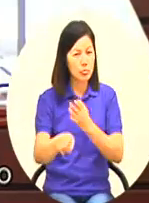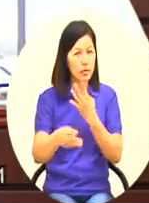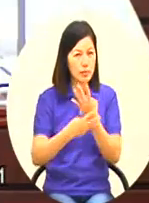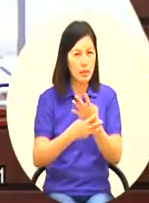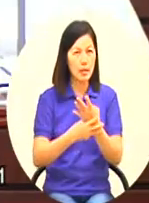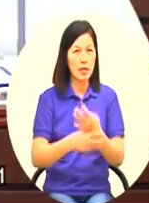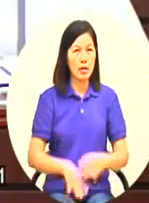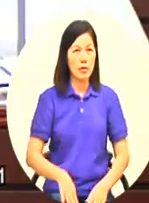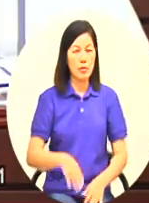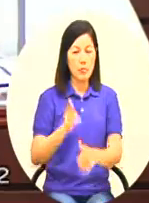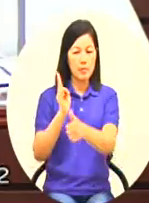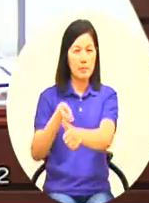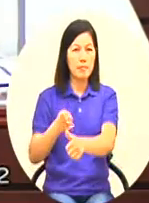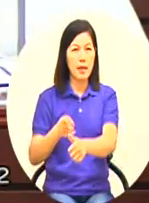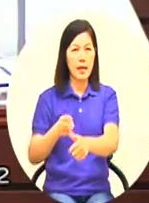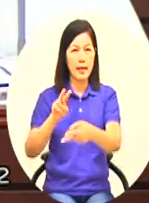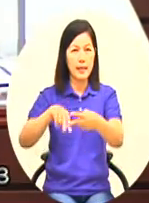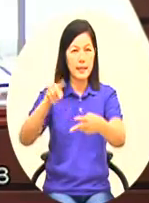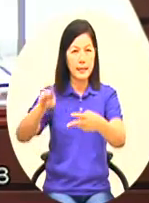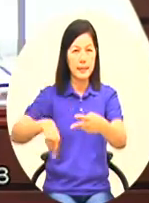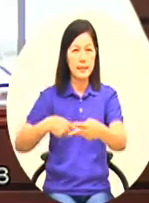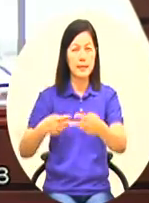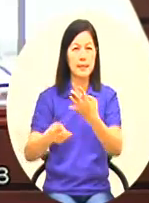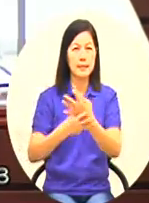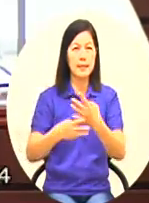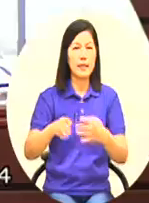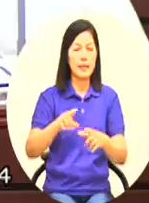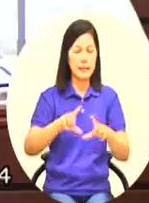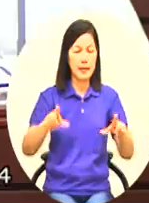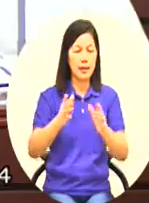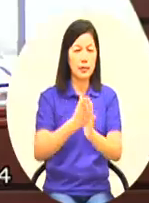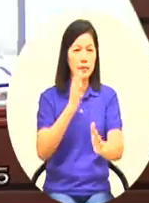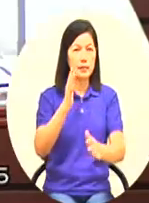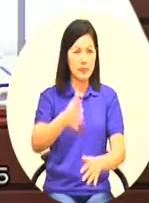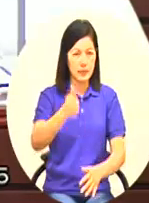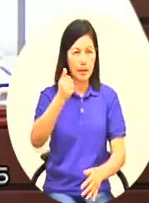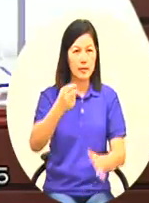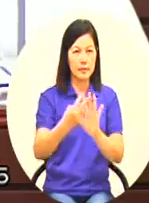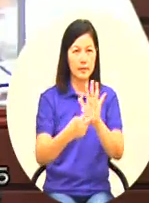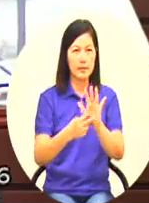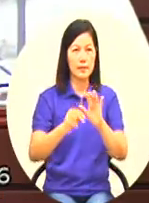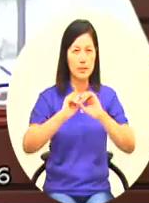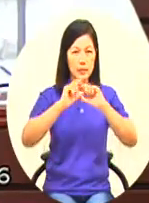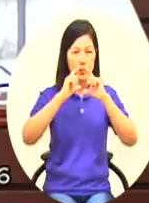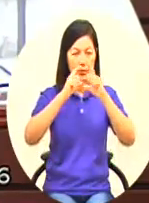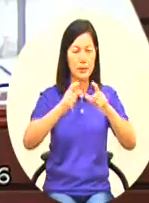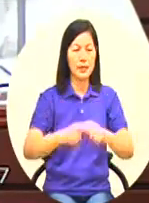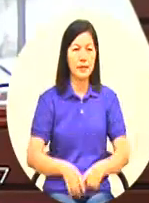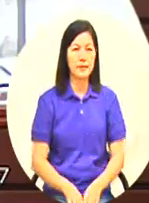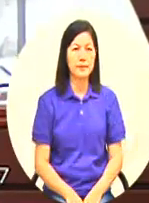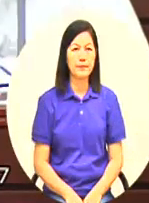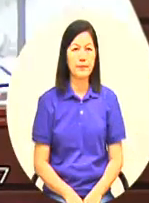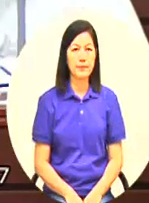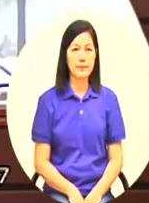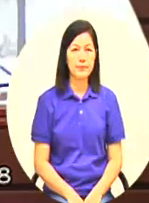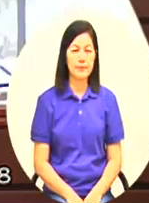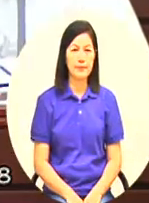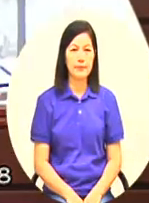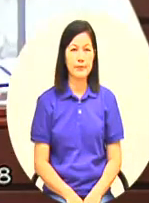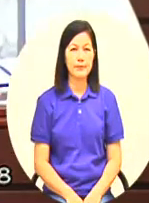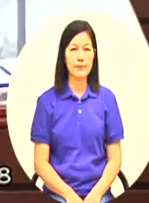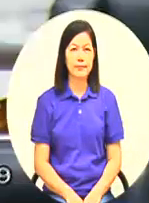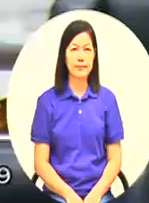是请我们刑大叶大 来叶大队长， 好， 陈局长请坐，来麻烦叶大队长简单再回